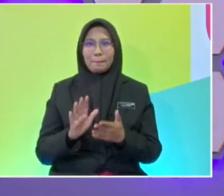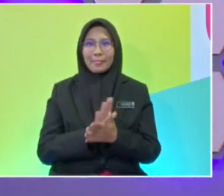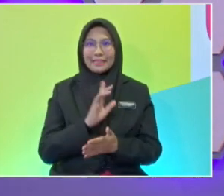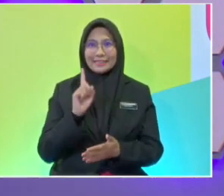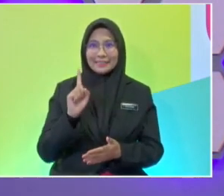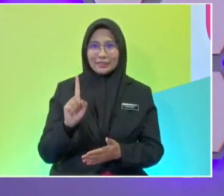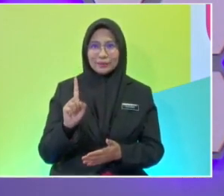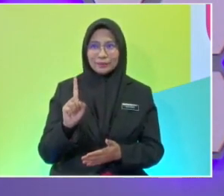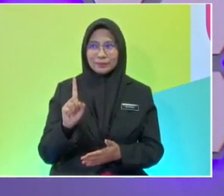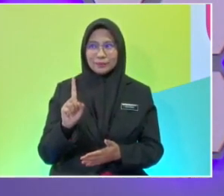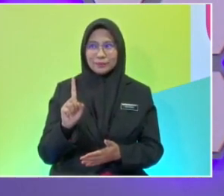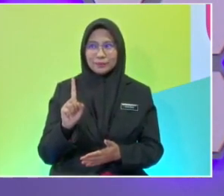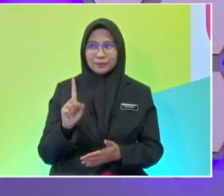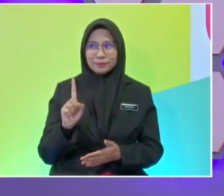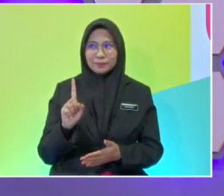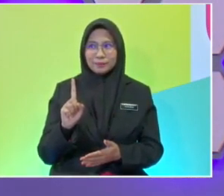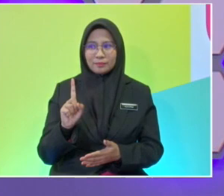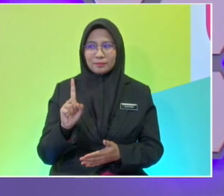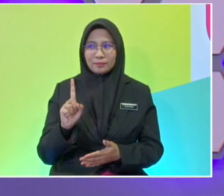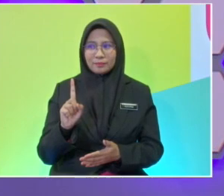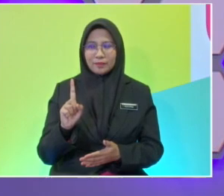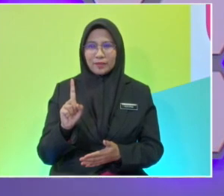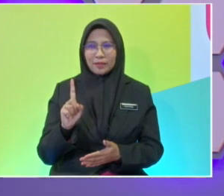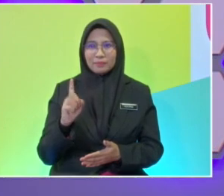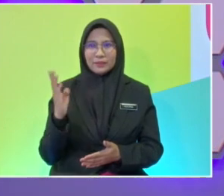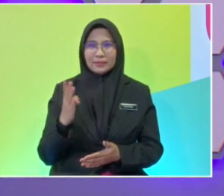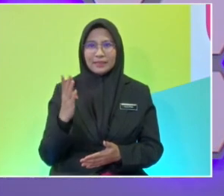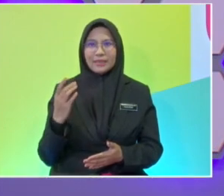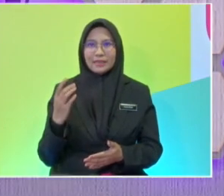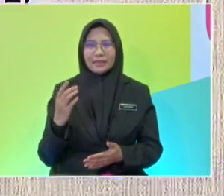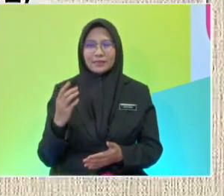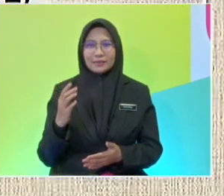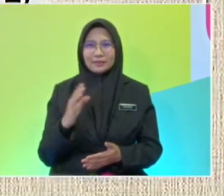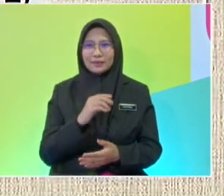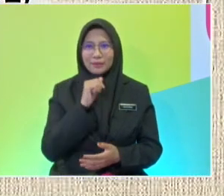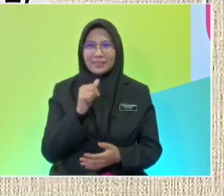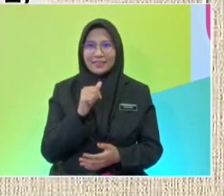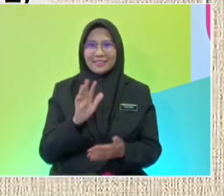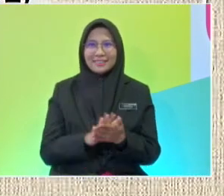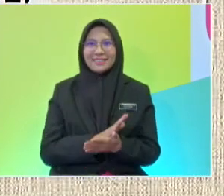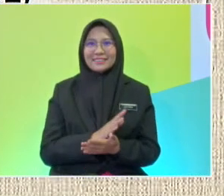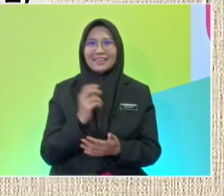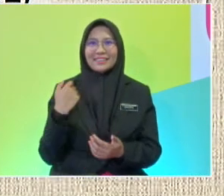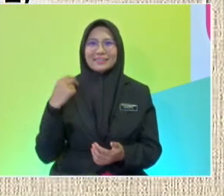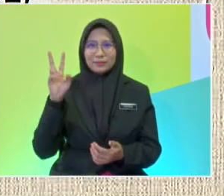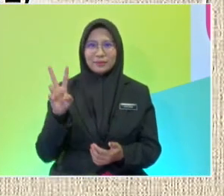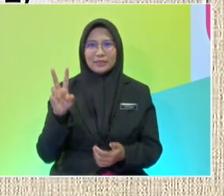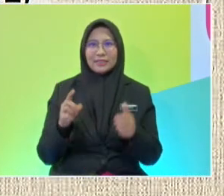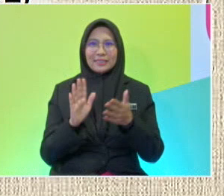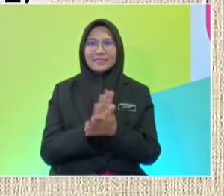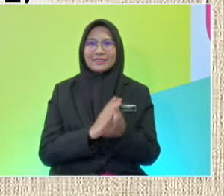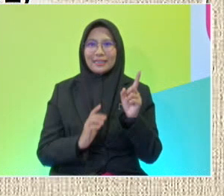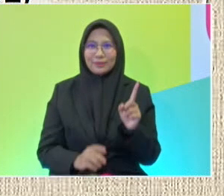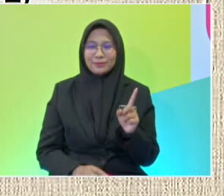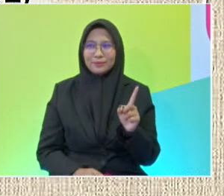populasi mati media mempunyai dua kertas yaitu kertas 1 dan kertas 2 kertas 1 nih adalah